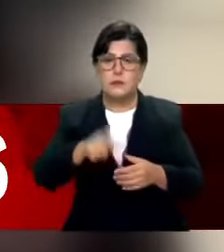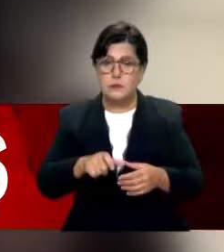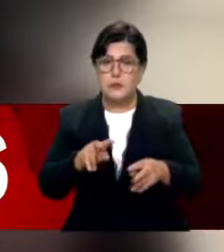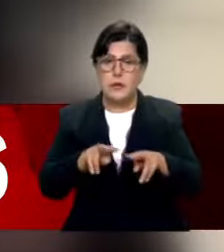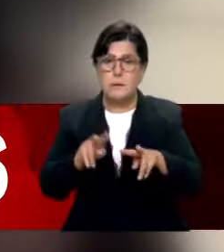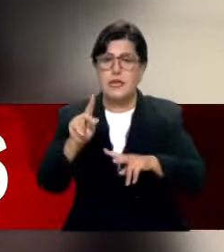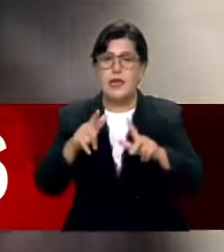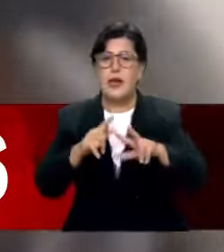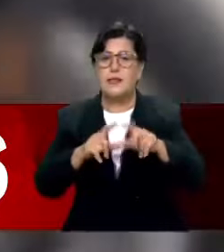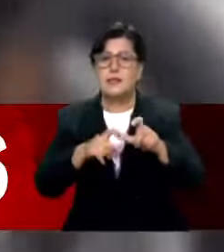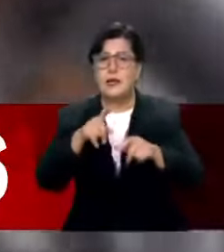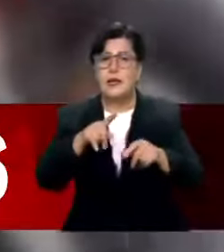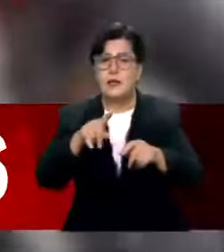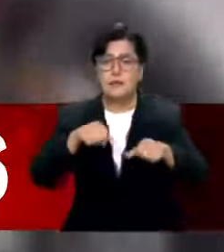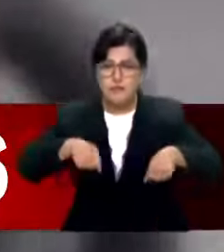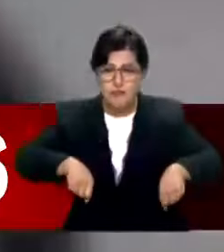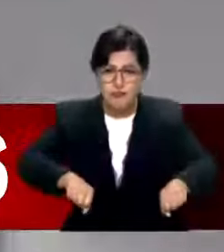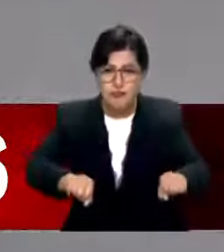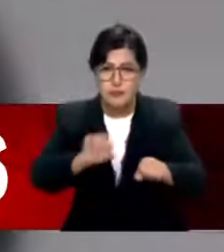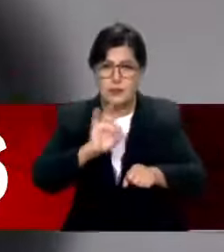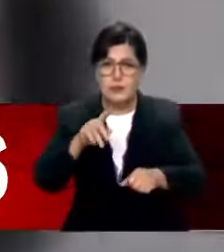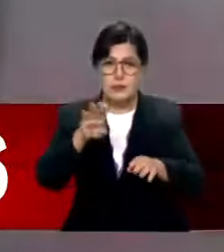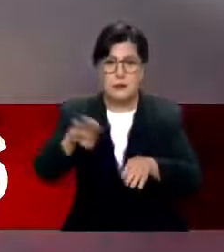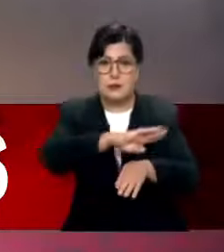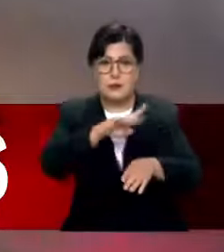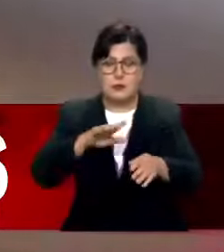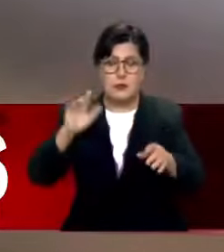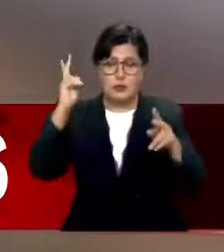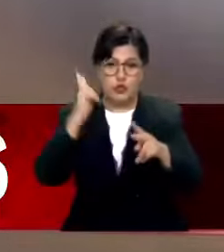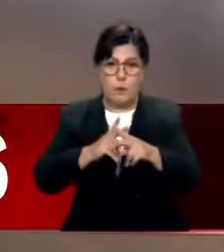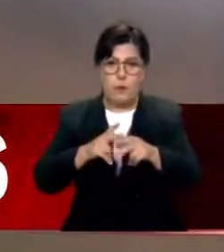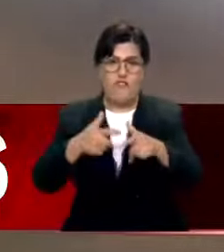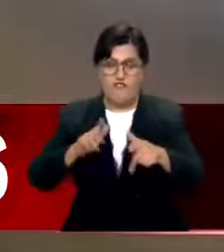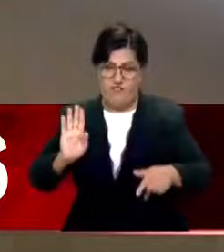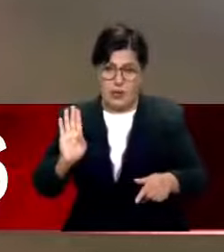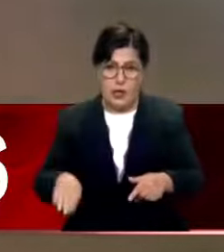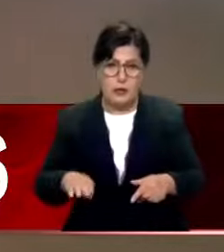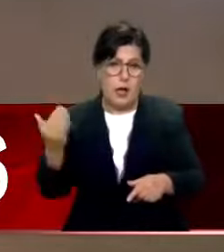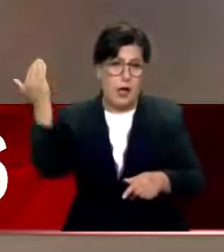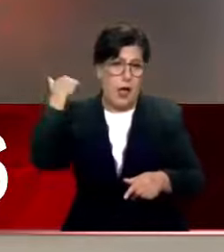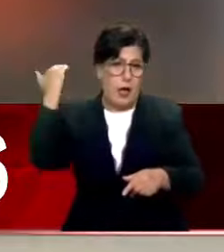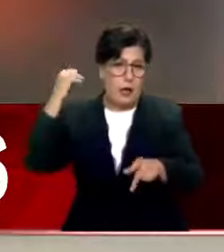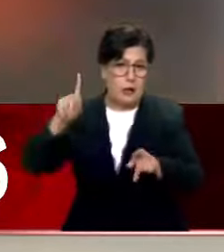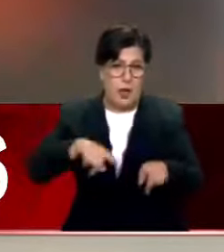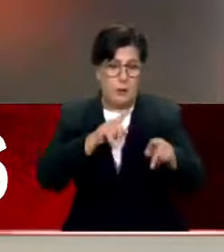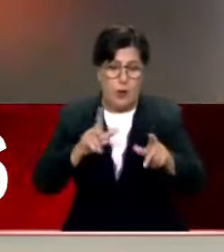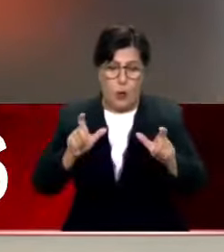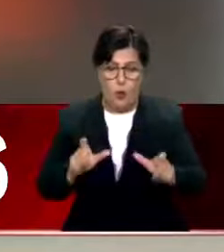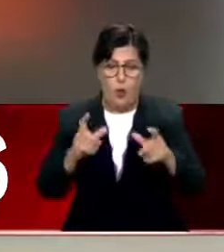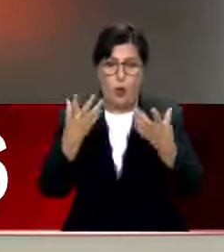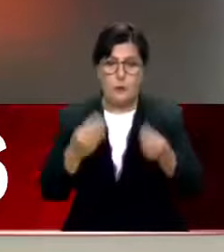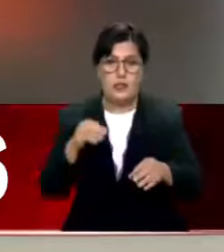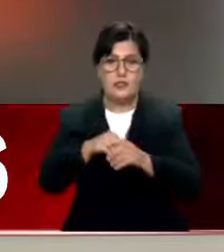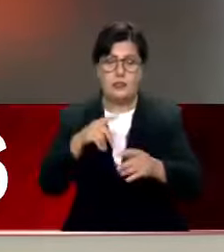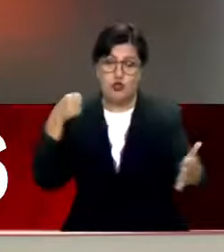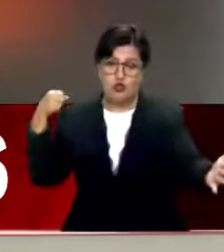Milas'ta yol alırken önüne çıkan tır nedeniyle aniden frene bastı. Ardından gelen arkadaşı Obut takip mesafesini koruyamadığı için